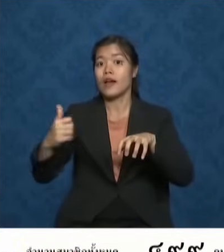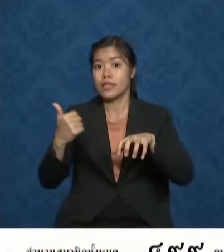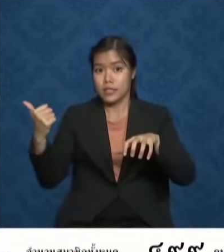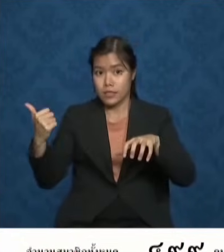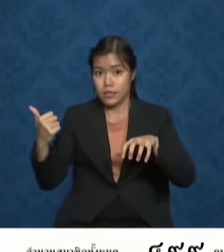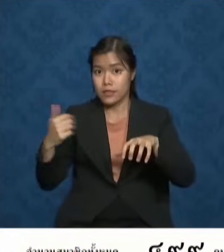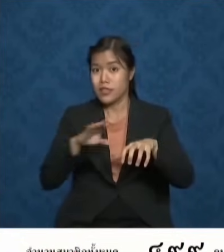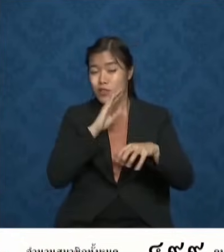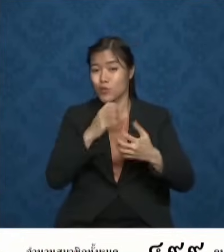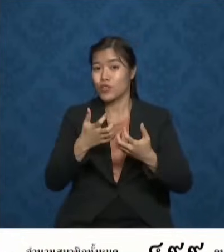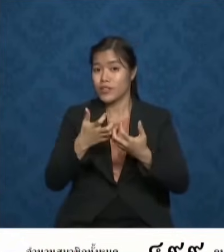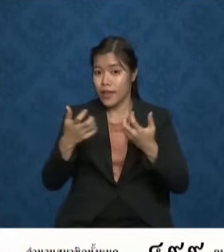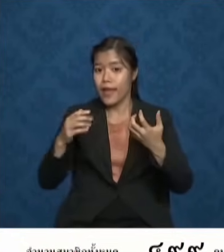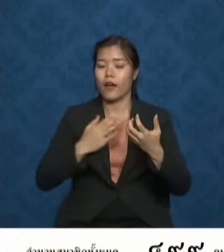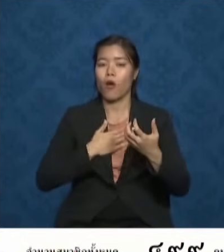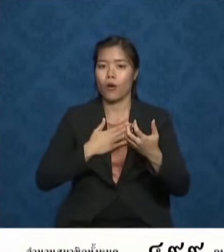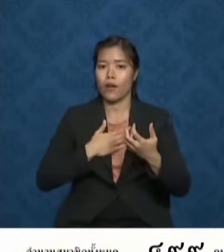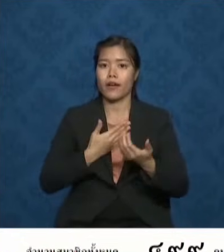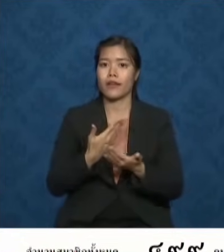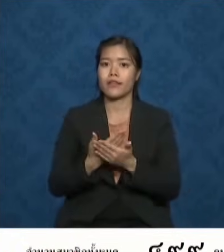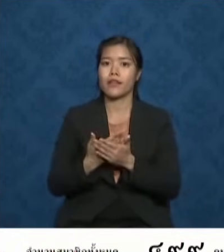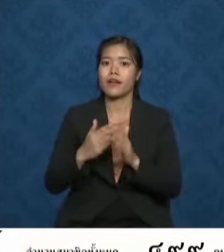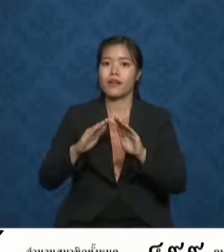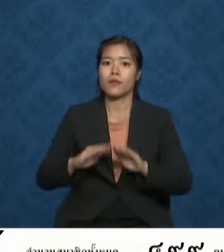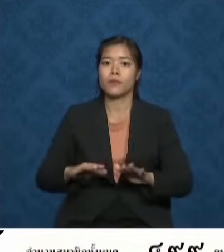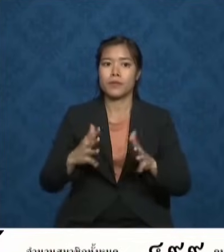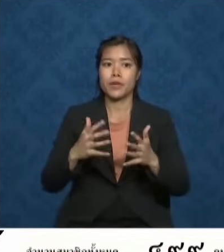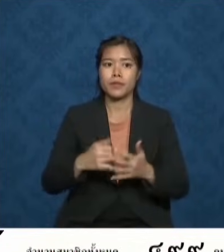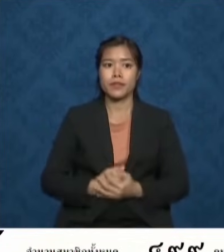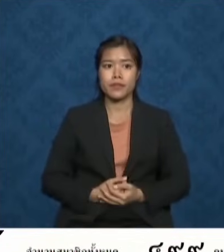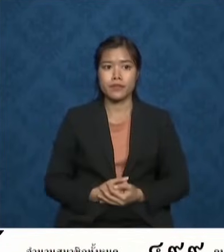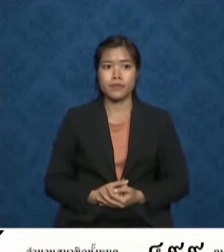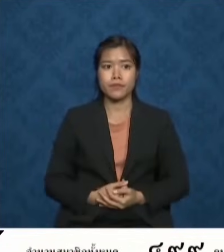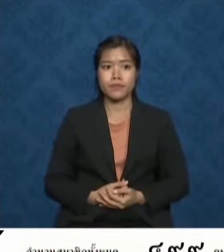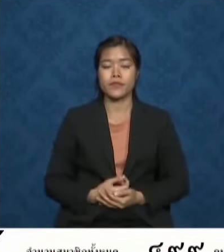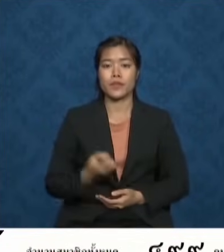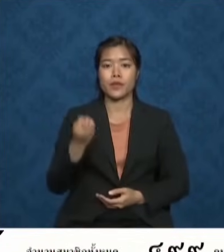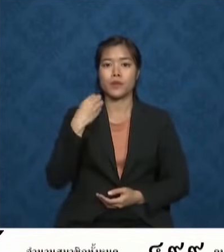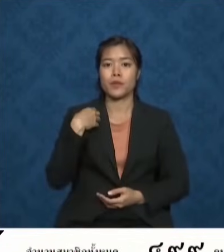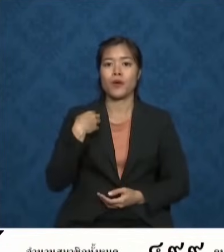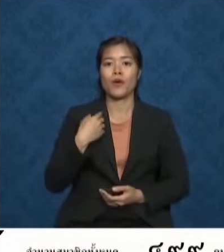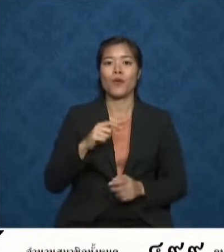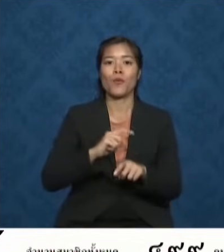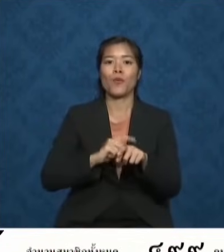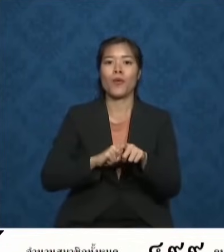ดเอาละครับมีโน้ตมาบอกว่าเวลาหมดแล้ว